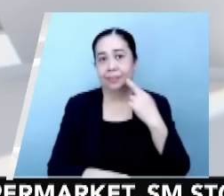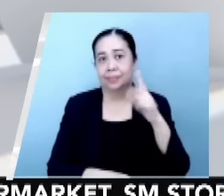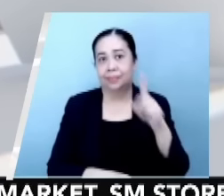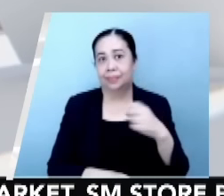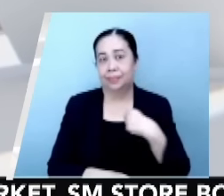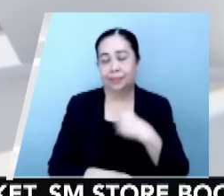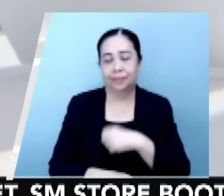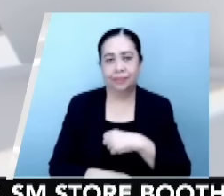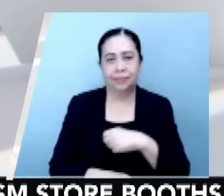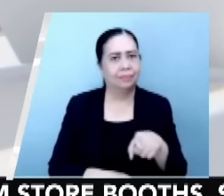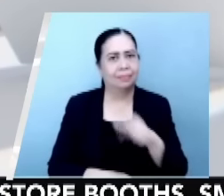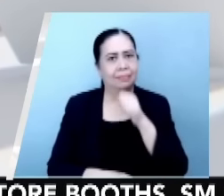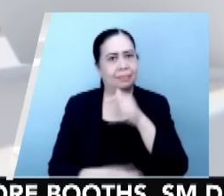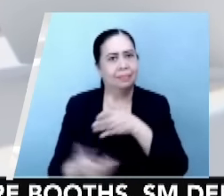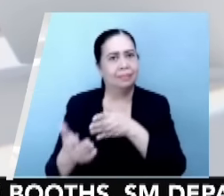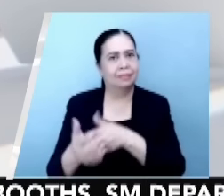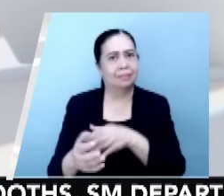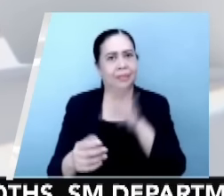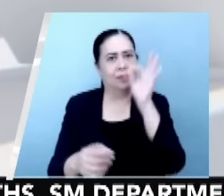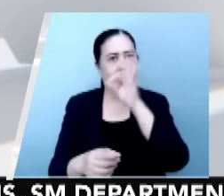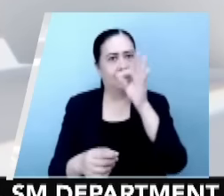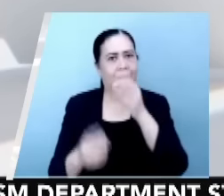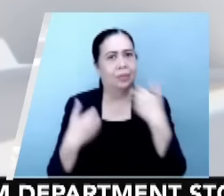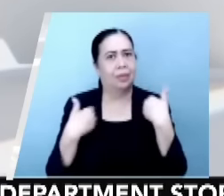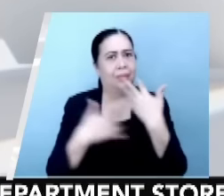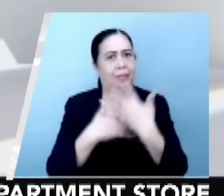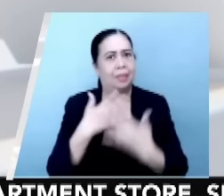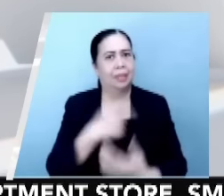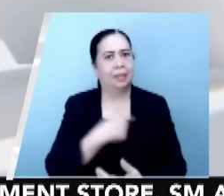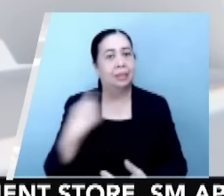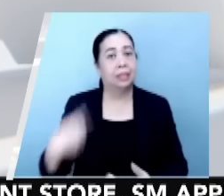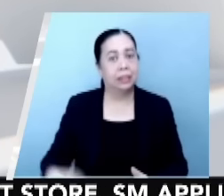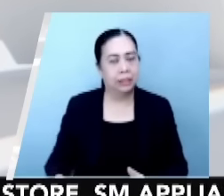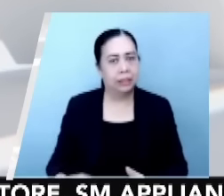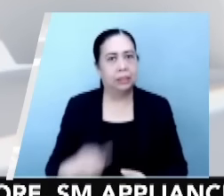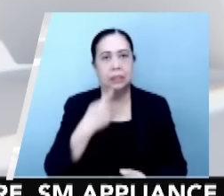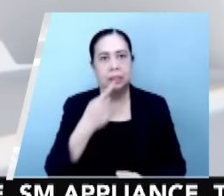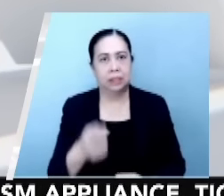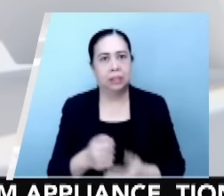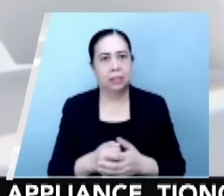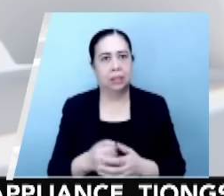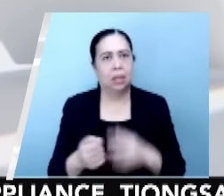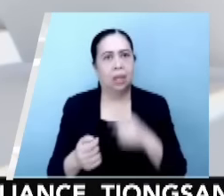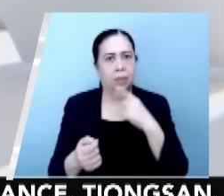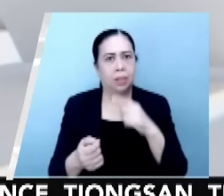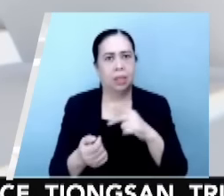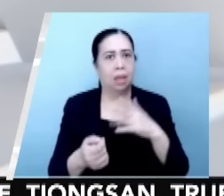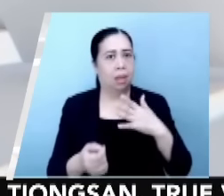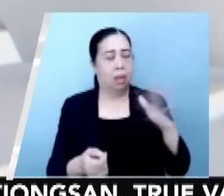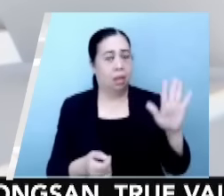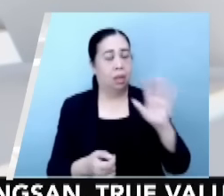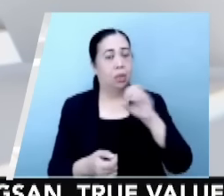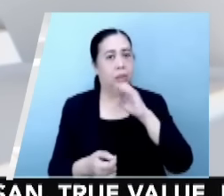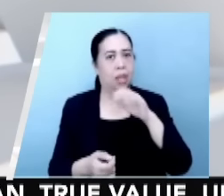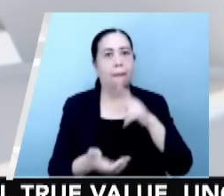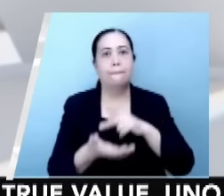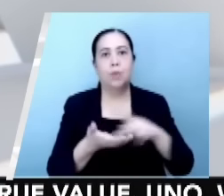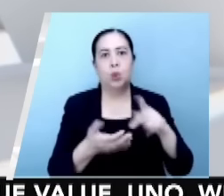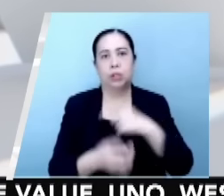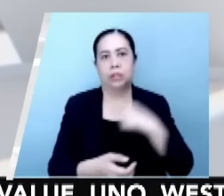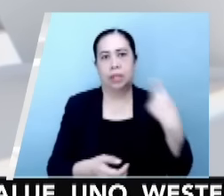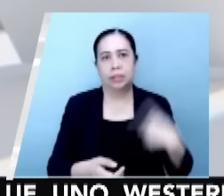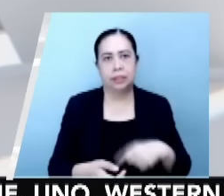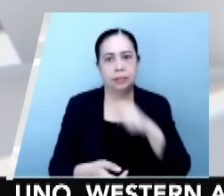ito atake sa mga Pilipinong may dugong Chinese, sabay sabing purong Chinese ang kanyang lola sa tuhod. Hindi raw ito witch hunt o